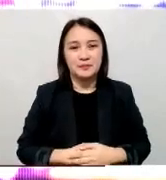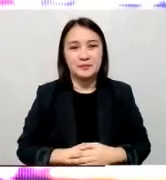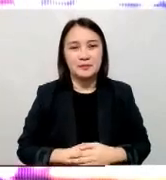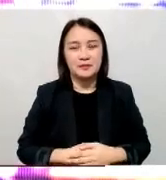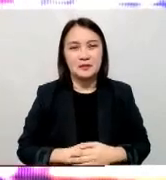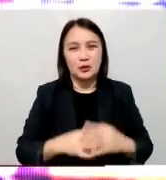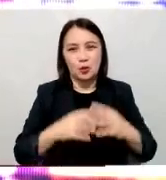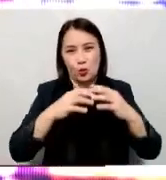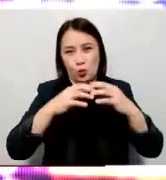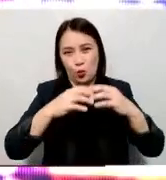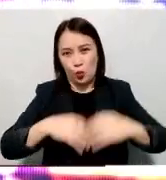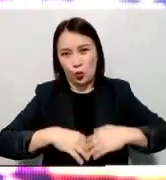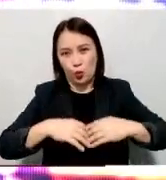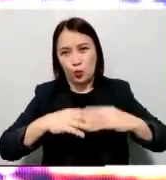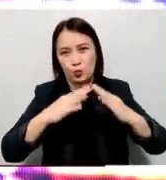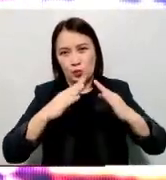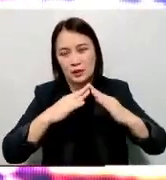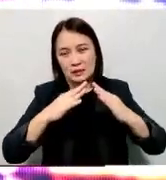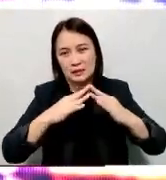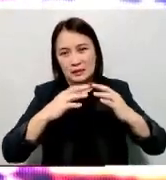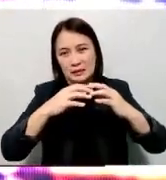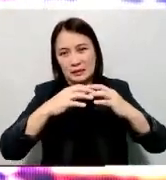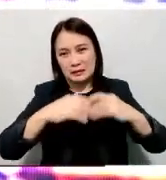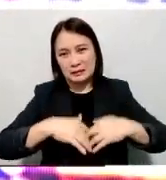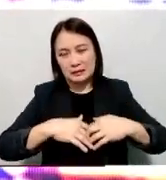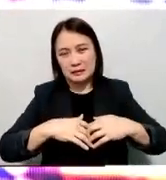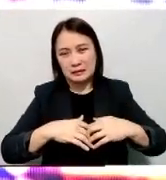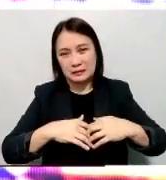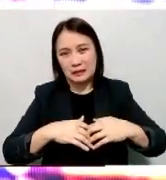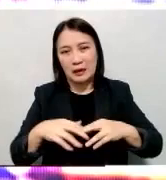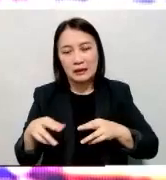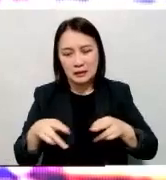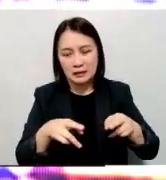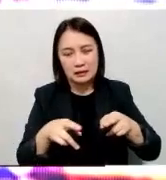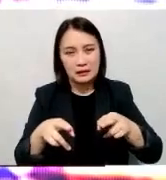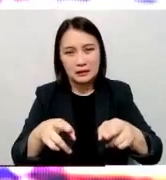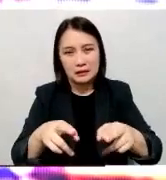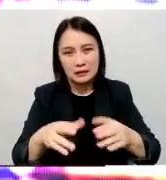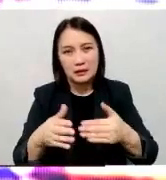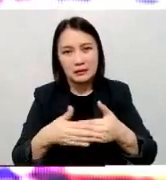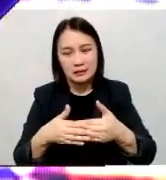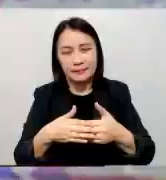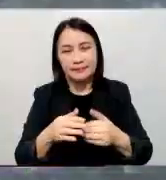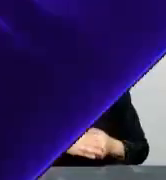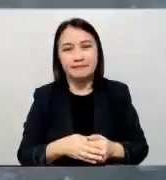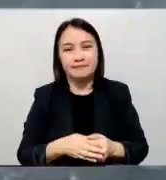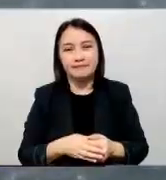ang isang bahay sa Alaska sa gitna ng rumaragasang ilog. Yan at iba pa sa Frontline News Abroad.